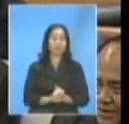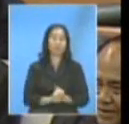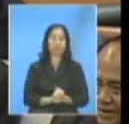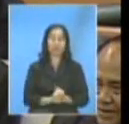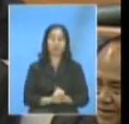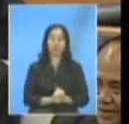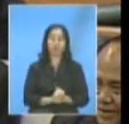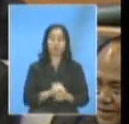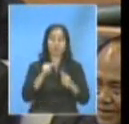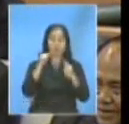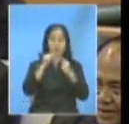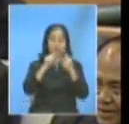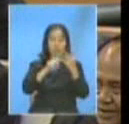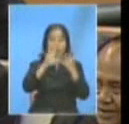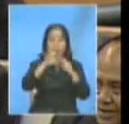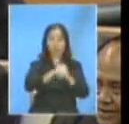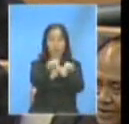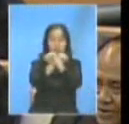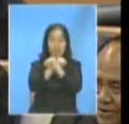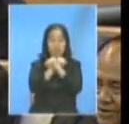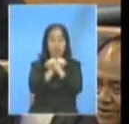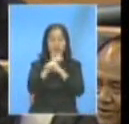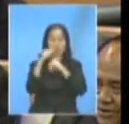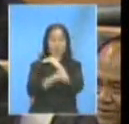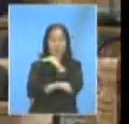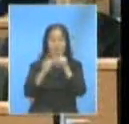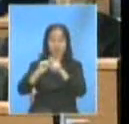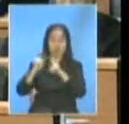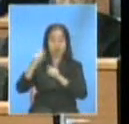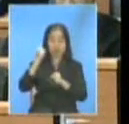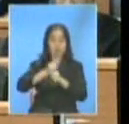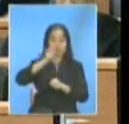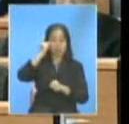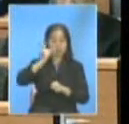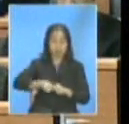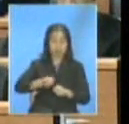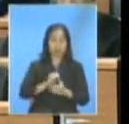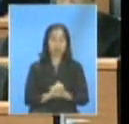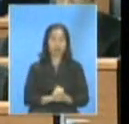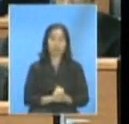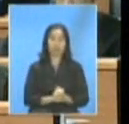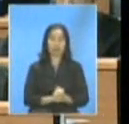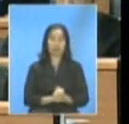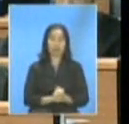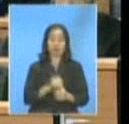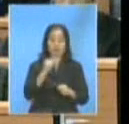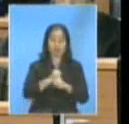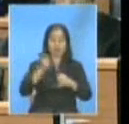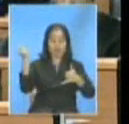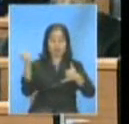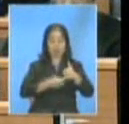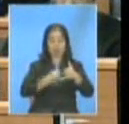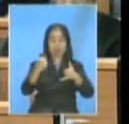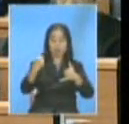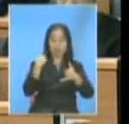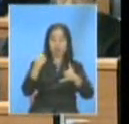การปราบปรามการทุจริตบอกว่าต้องเป็นไปอย่างจริงจังและจะลงโทษอย่างเ